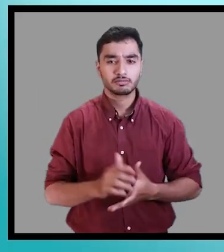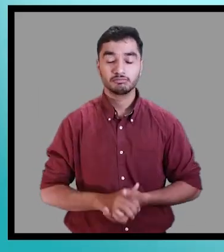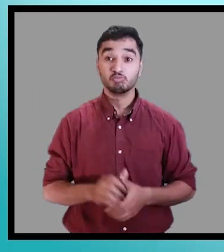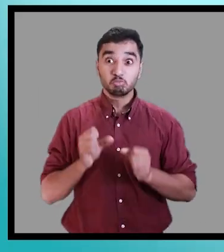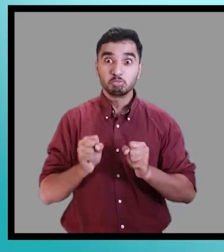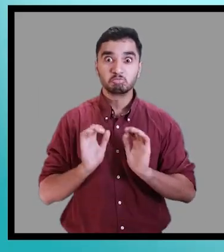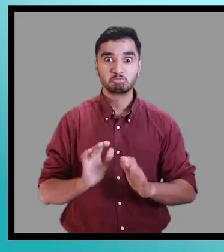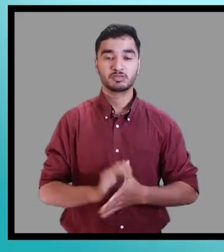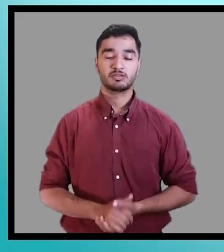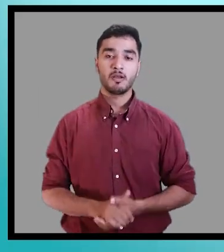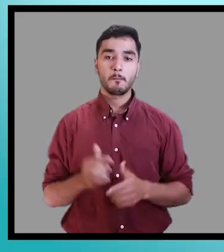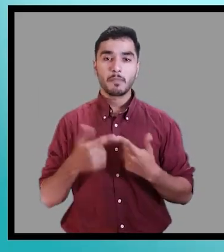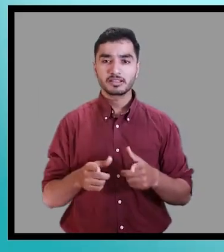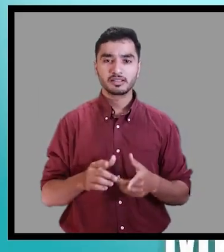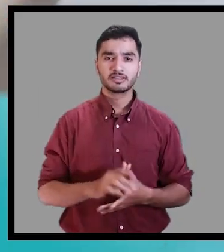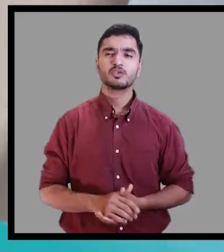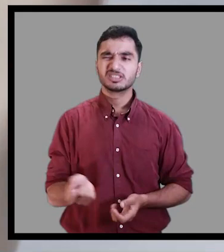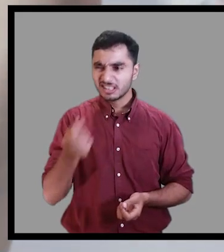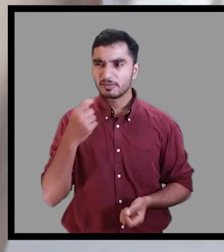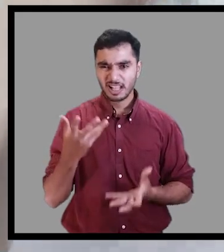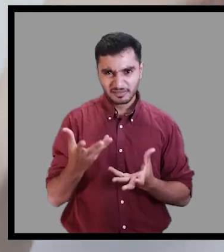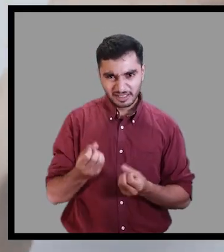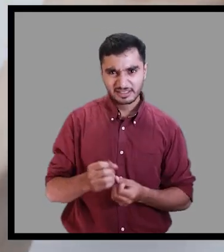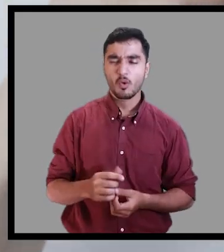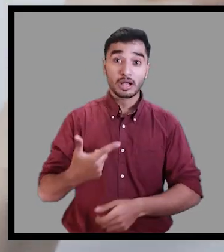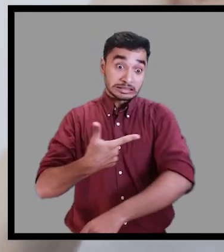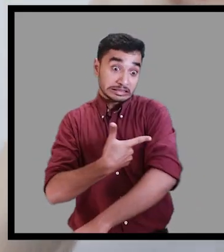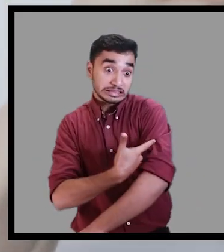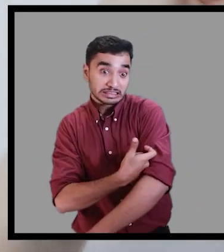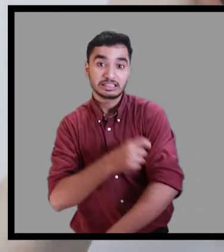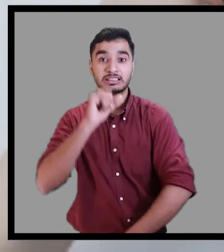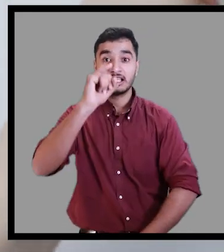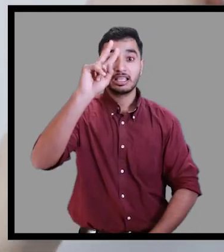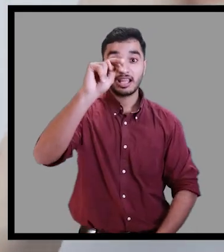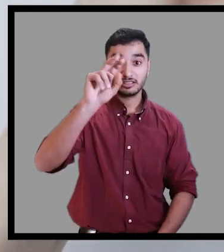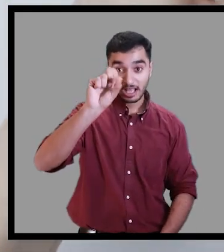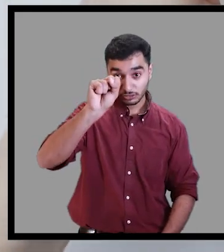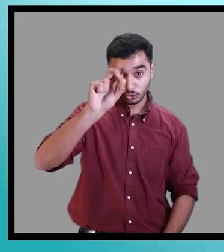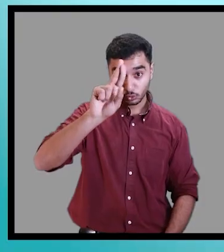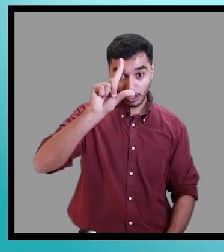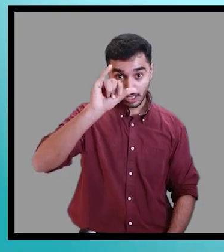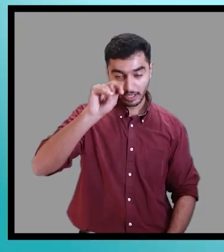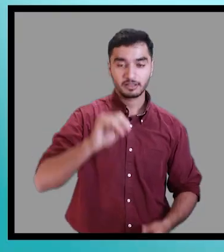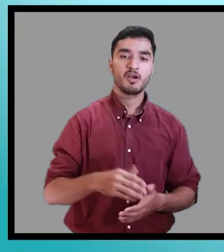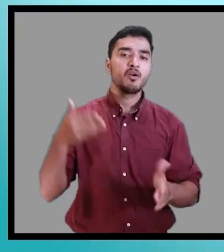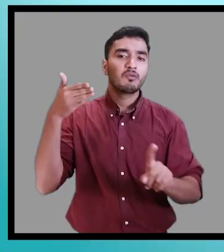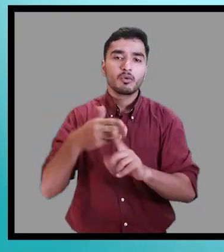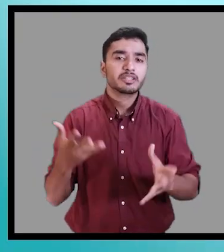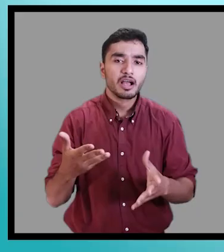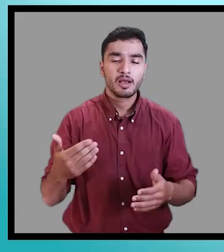ये थोड़ा सा कॉम्प्लिकेटेड मैटर है, लेकिन कुछ टैबलेट्स होती हैं और इंजेक्शन यानी इंसुलिन भी इस्तेमाल किया जा सकता है। मकसद सिर्फ